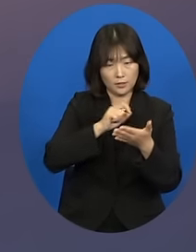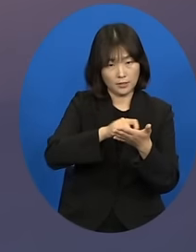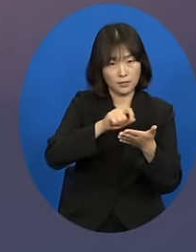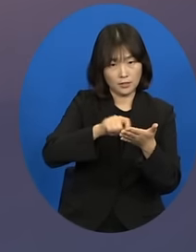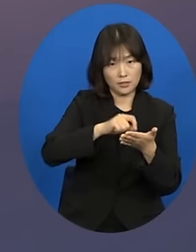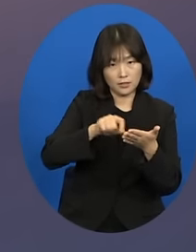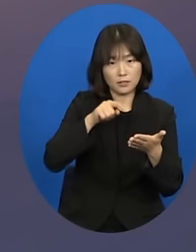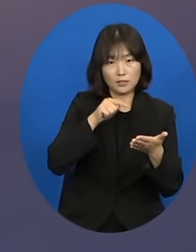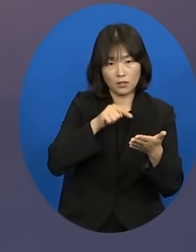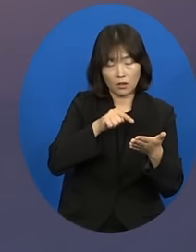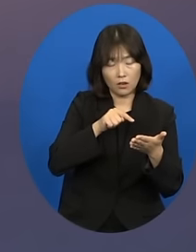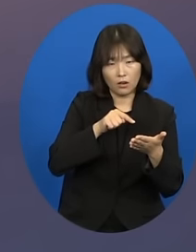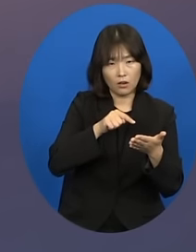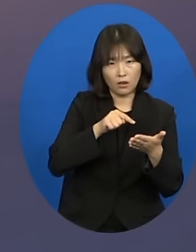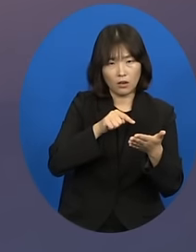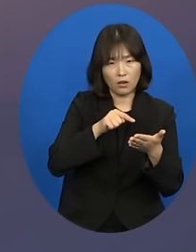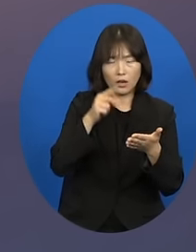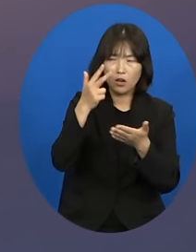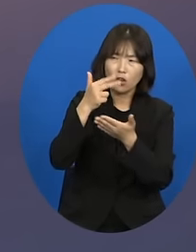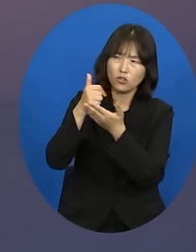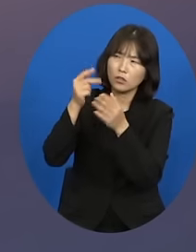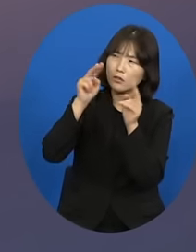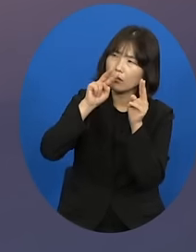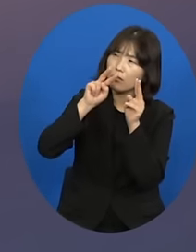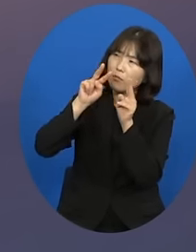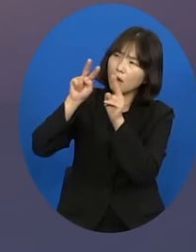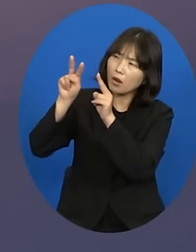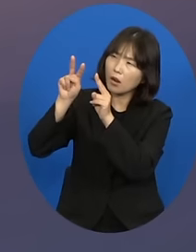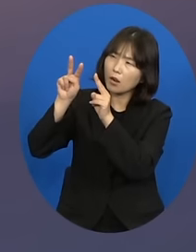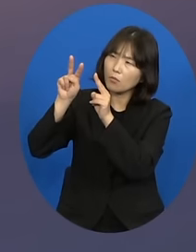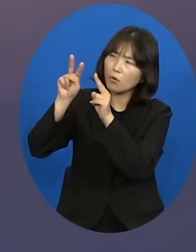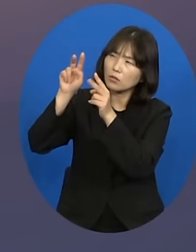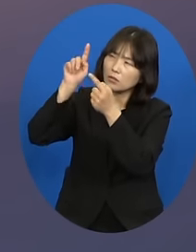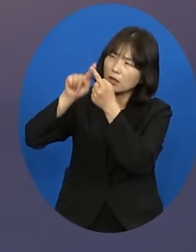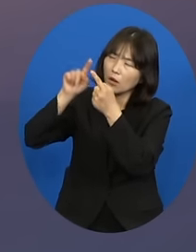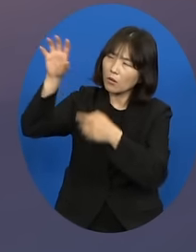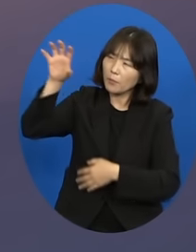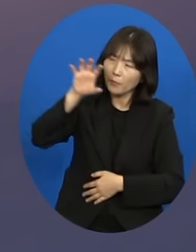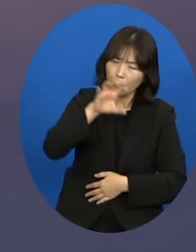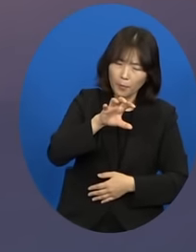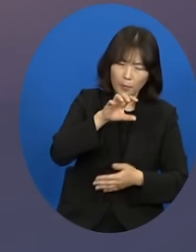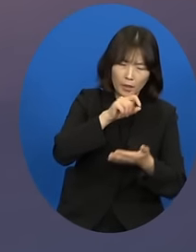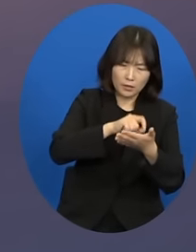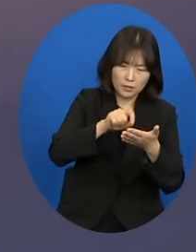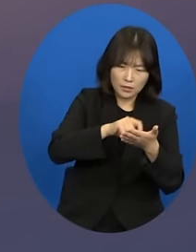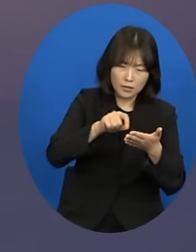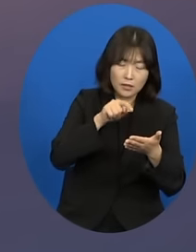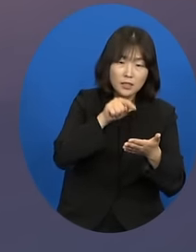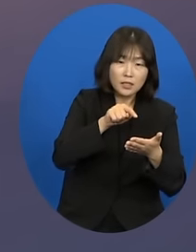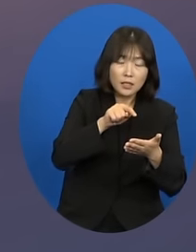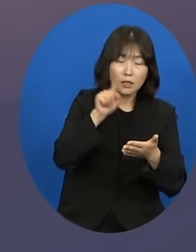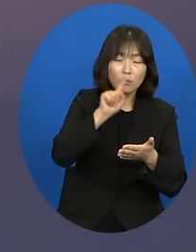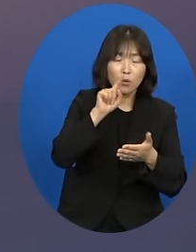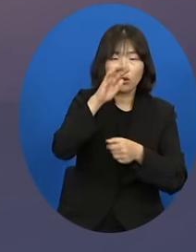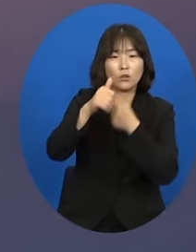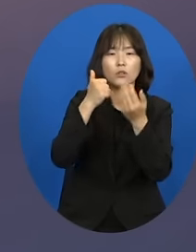주님을 바라보고 묘사하듯이 쓰여진 이것이 성경입니다. 왜냐하면 하나님은